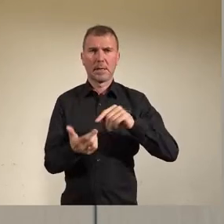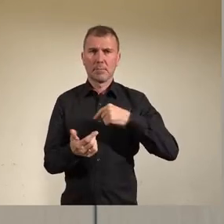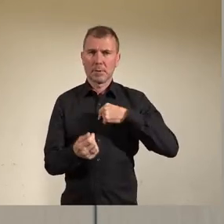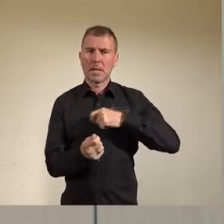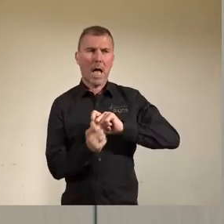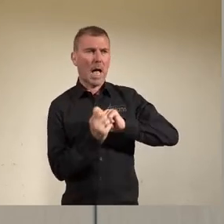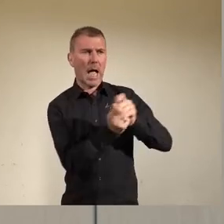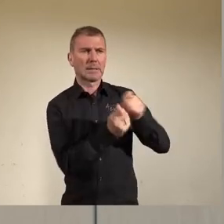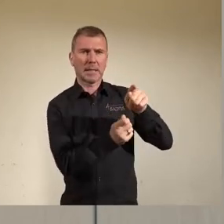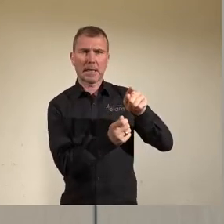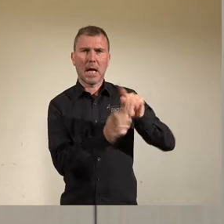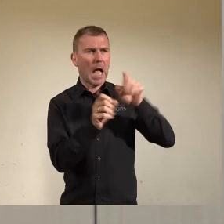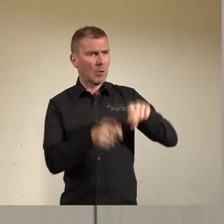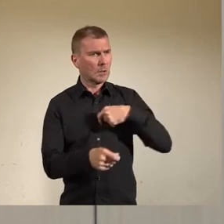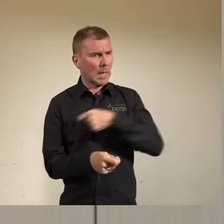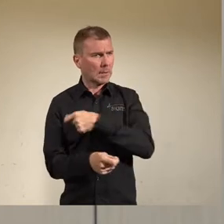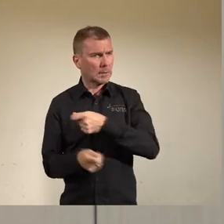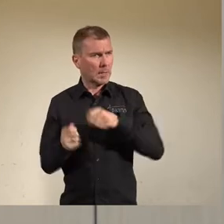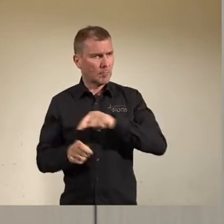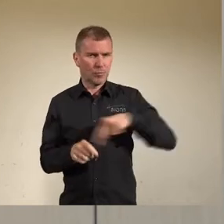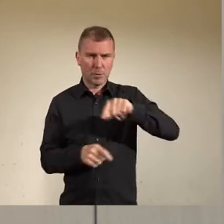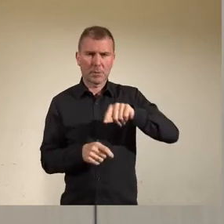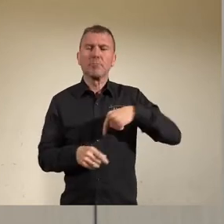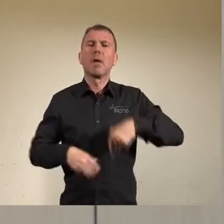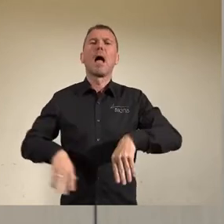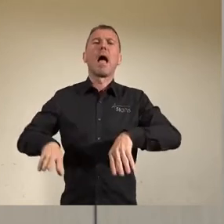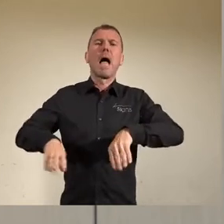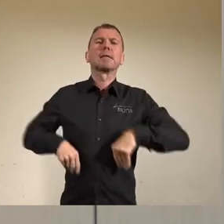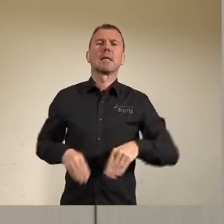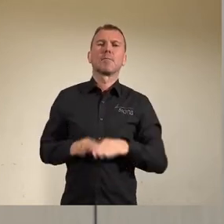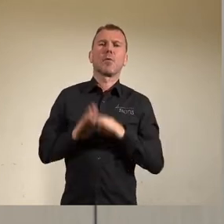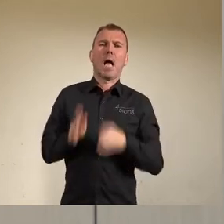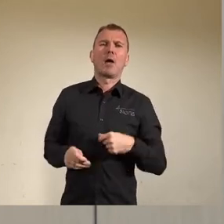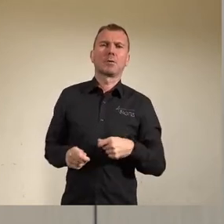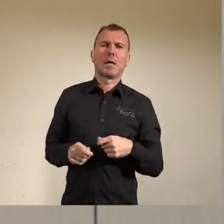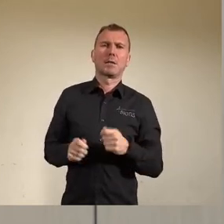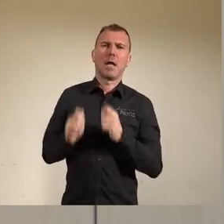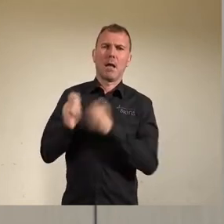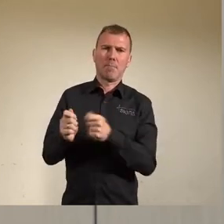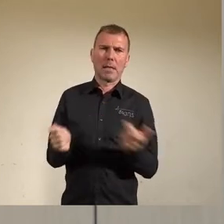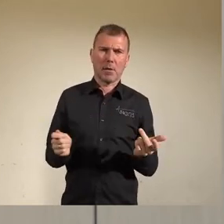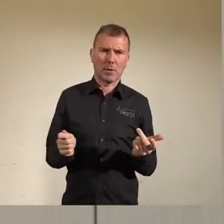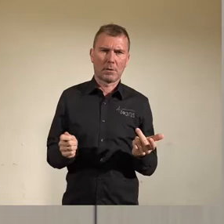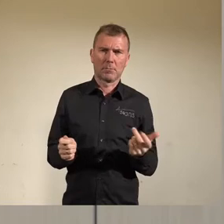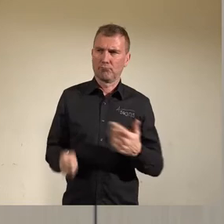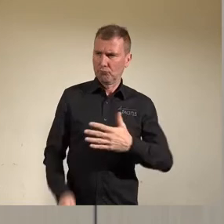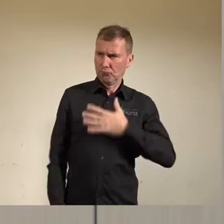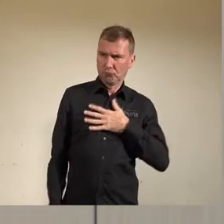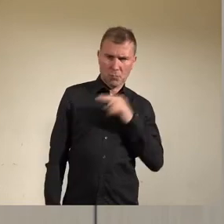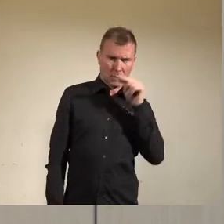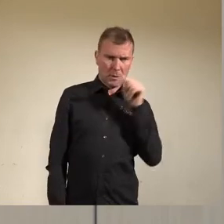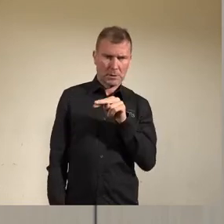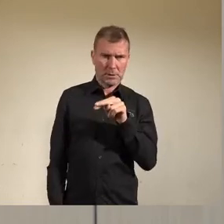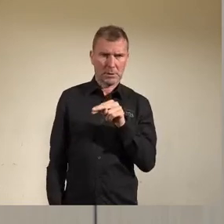Anzeige des Haushaltes auch Genehmigungen für den Haushalt beantragen. Er enthält aus unserer Sicht